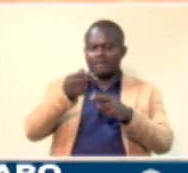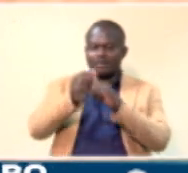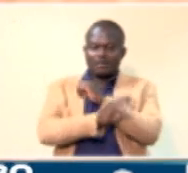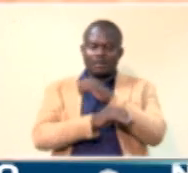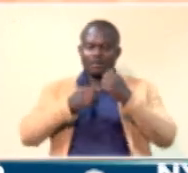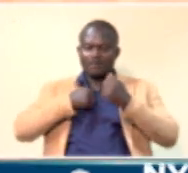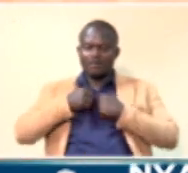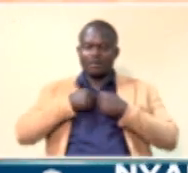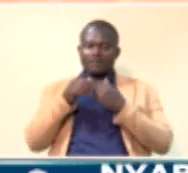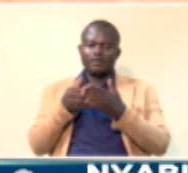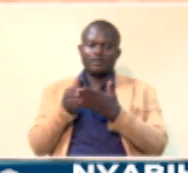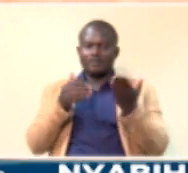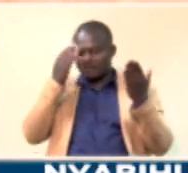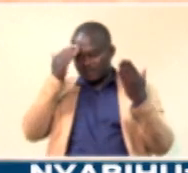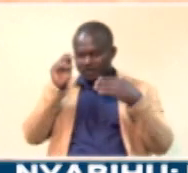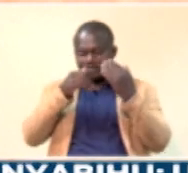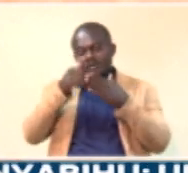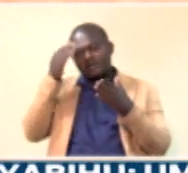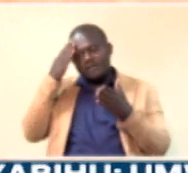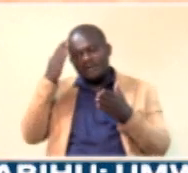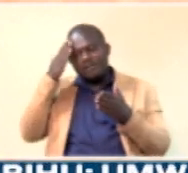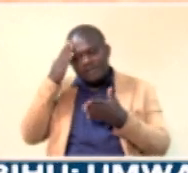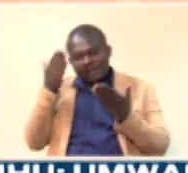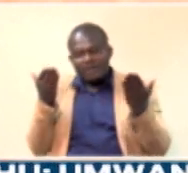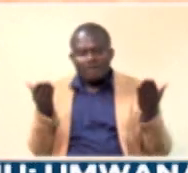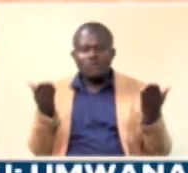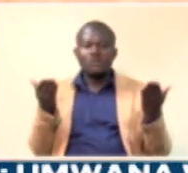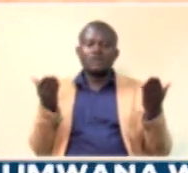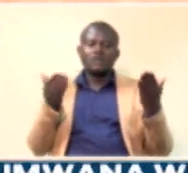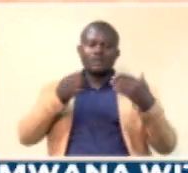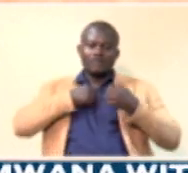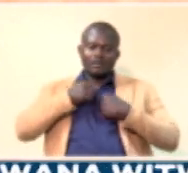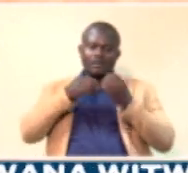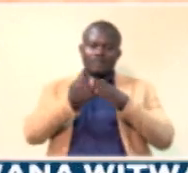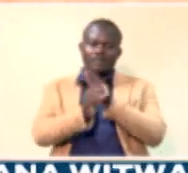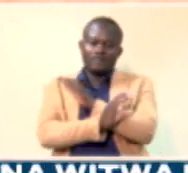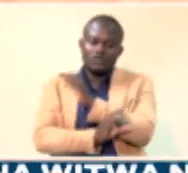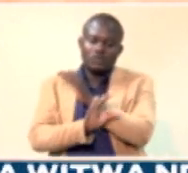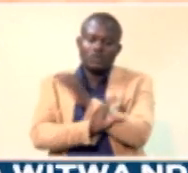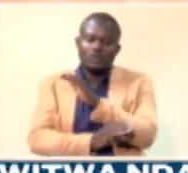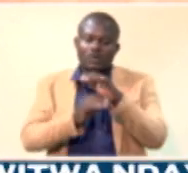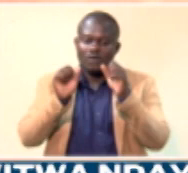ry'igihugu cy'u Rwanda kugira ngo abantu bamenye u Rwanda bamenye Rwanda ko ari igihugu ushobora ku